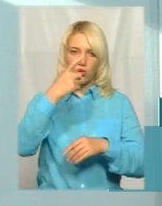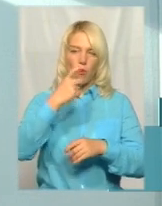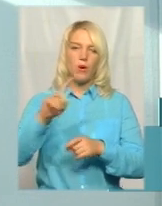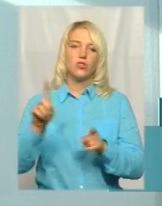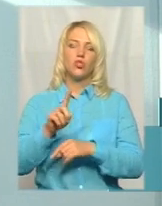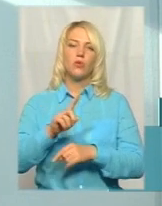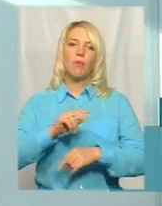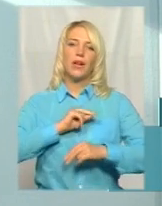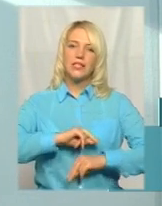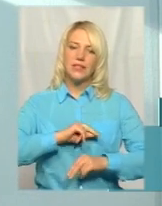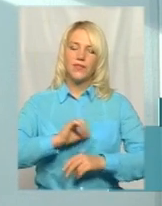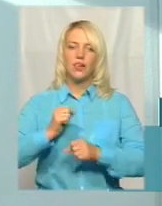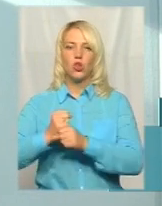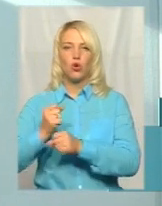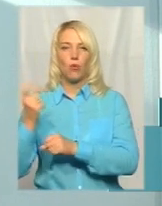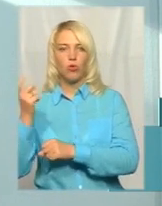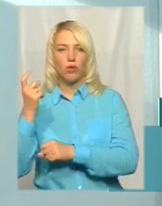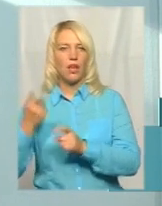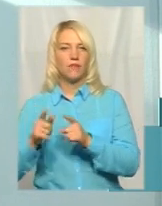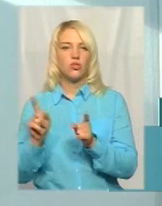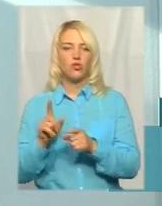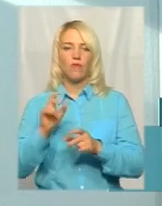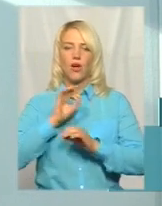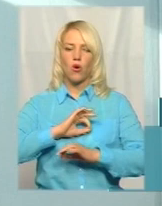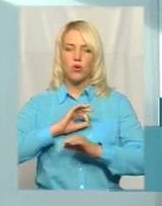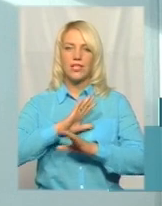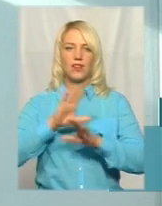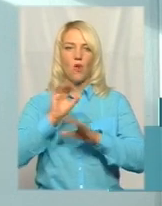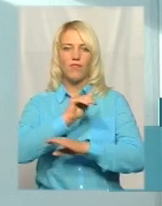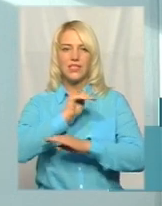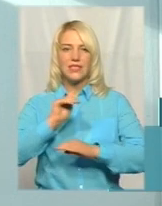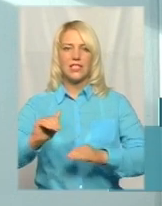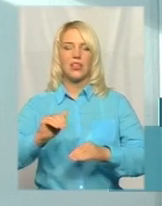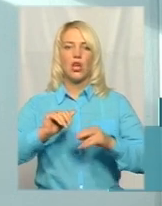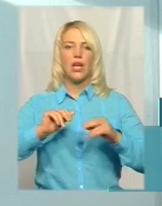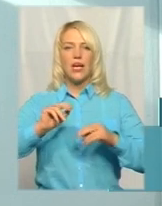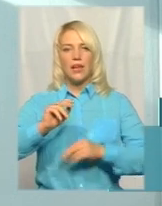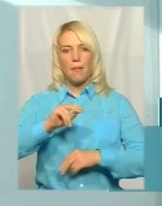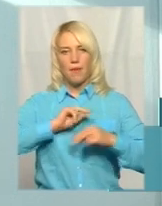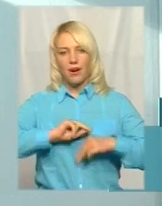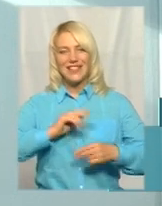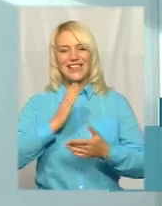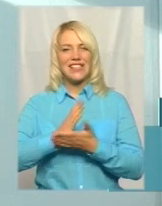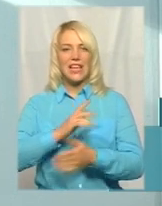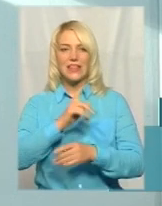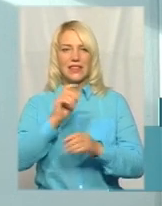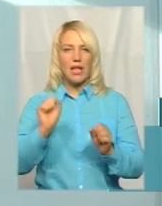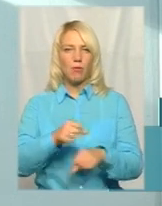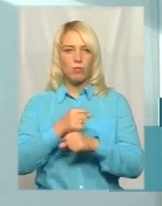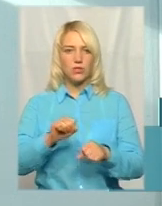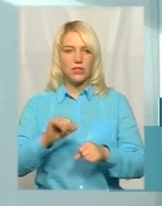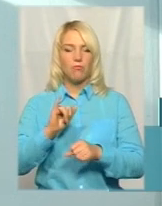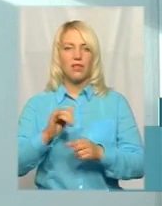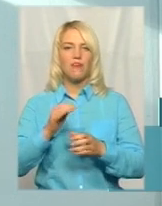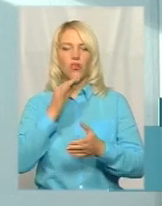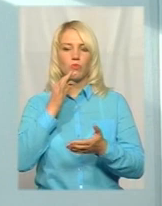роботодавця, що використання неоформленої праці взагалі є неприпустимим і можлива відповідальність, в першу